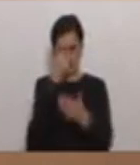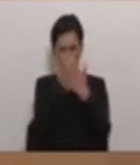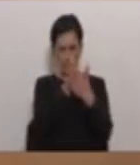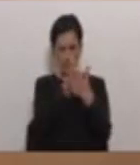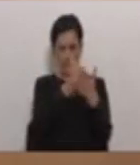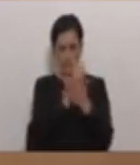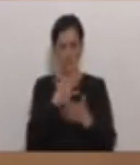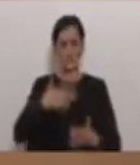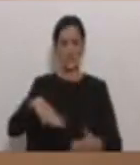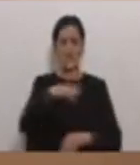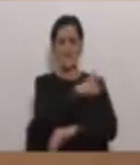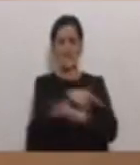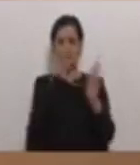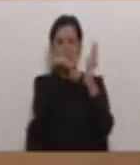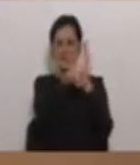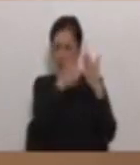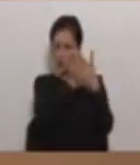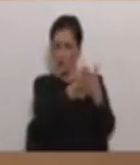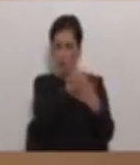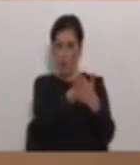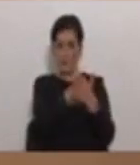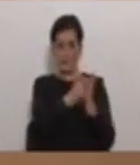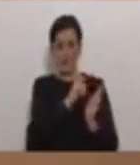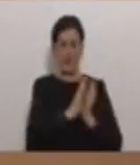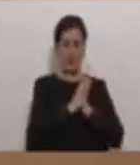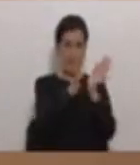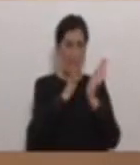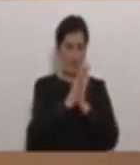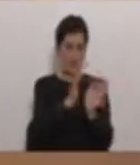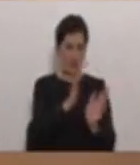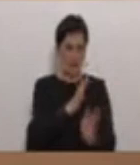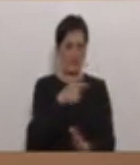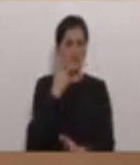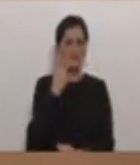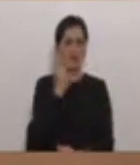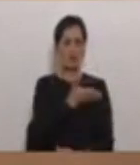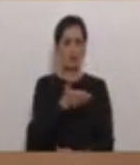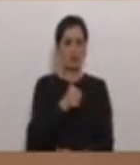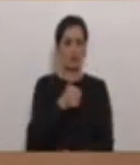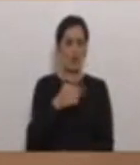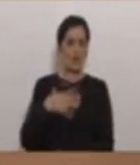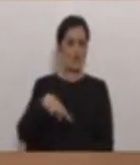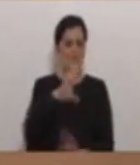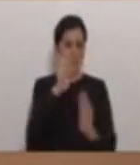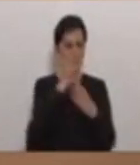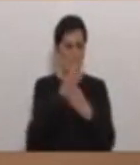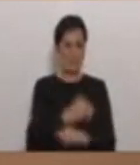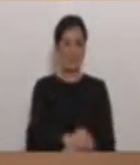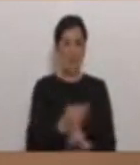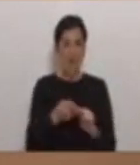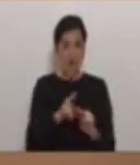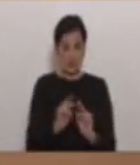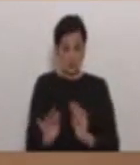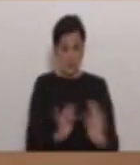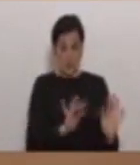საქართველოს გაწევრიანების ლობისტი, ლანძღავთ და იხსენიებთ როგორც საქართველოს მტრებს. აი ეს პროცესი